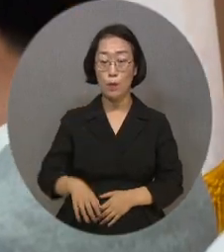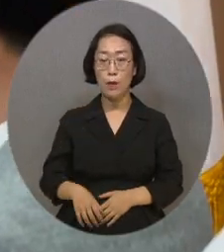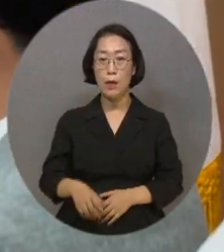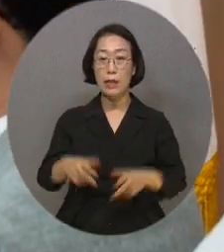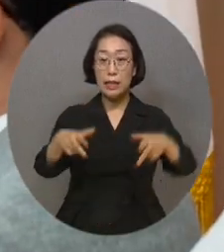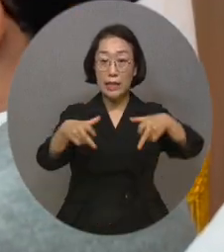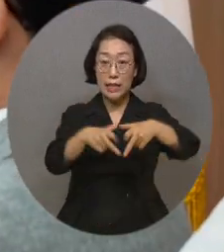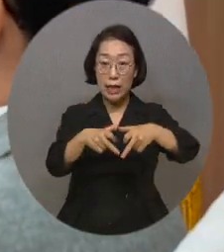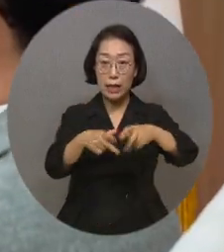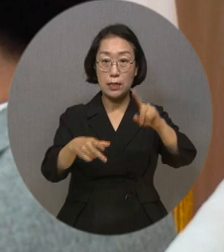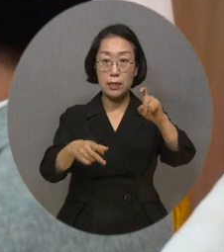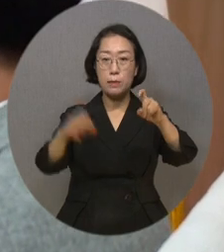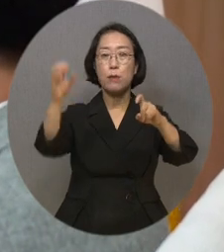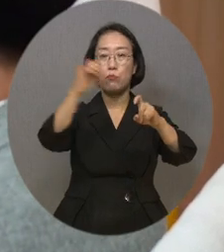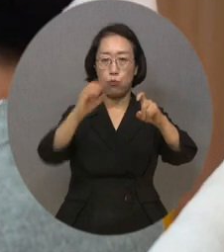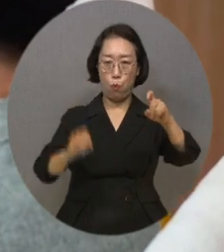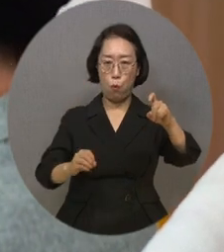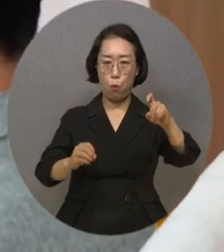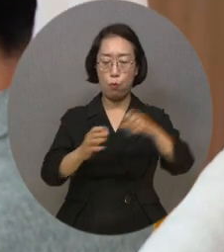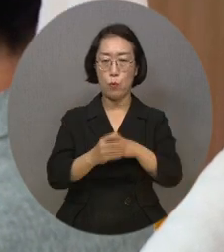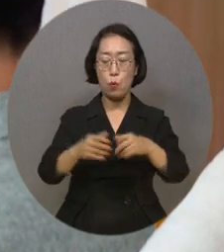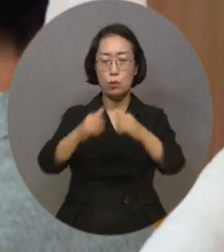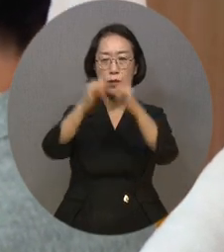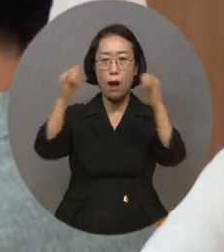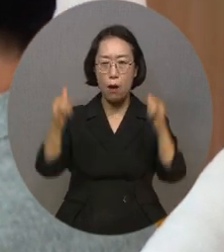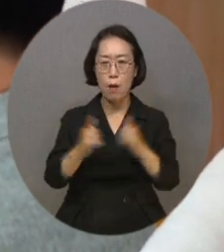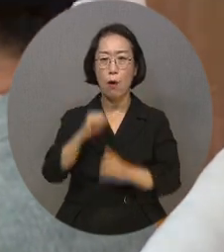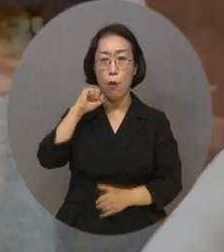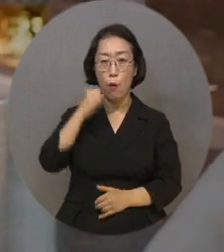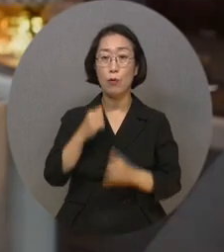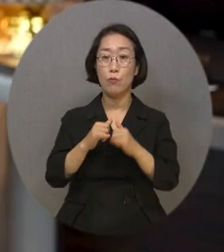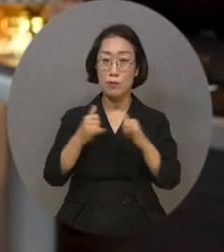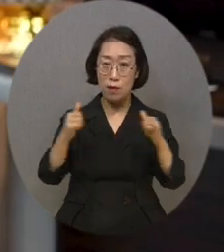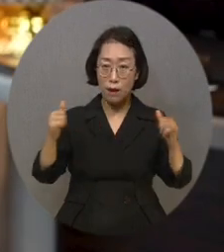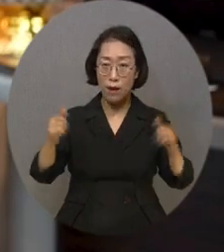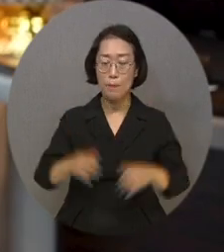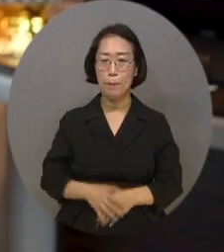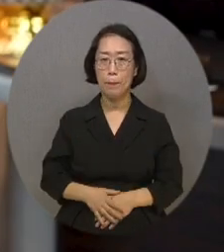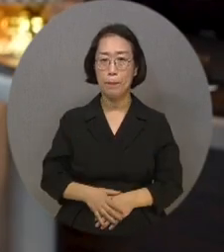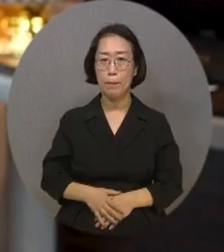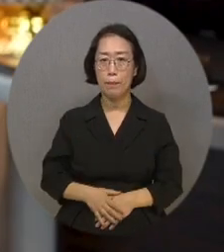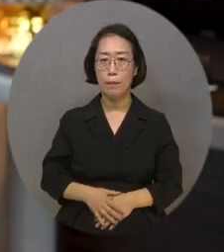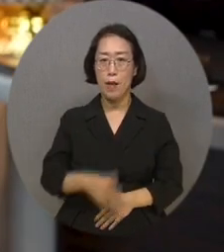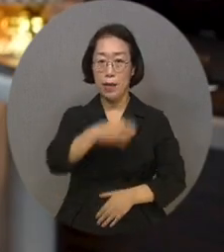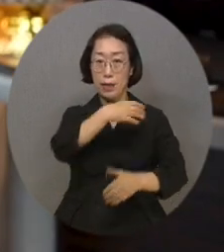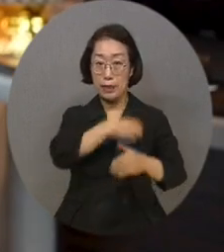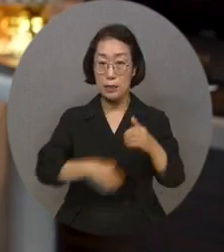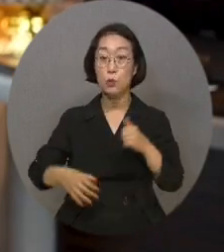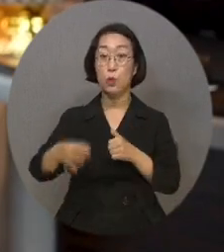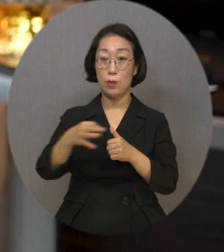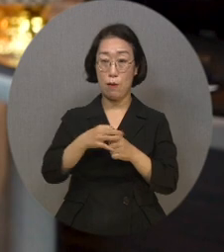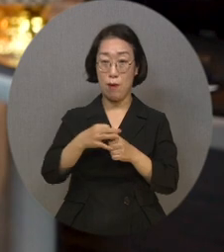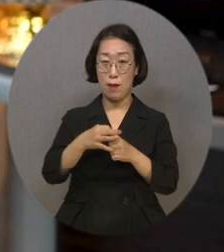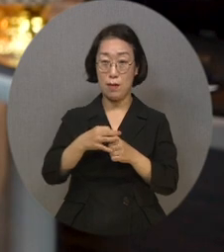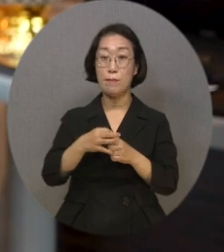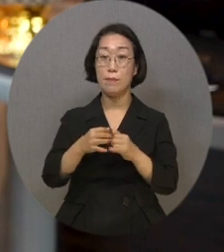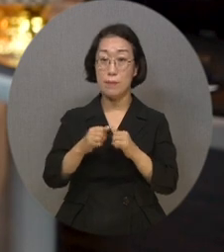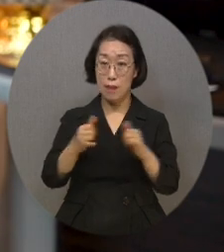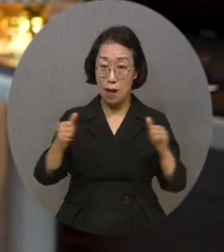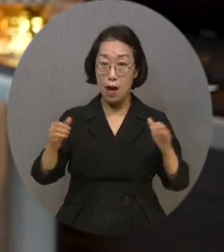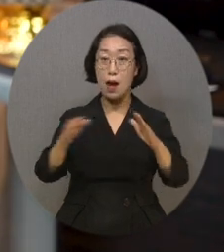11%라고 하셨고 또 뭐 장애인뿐만이 아니라 사회 소외계층들 뭐 우리 기초생활 수급자라든지